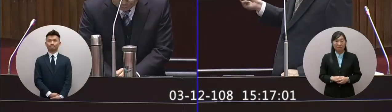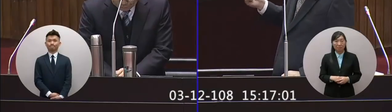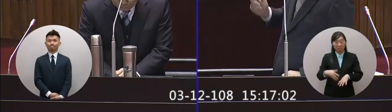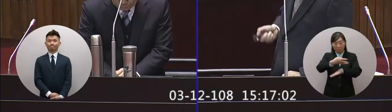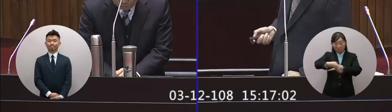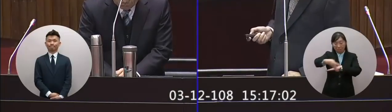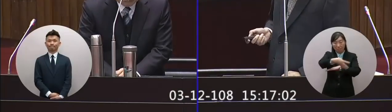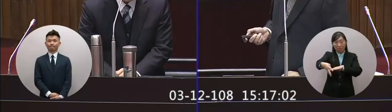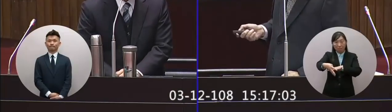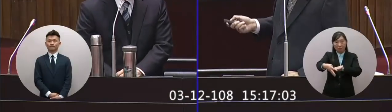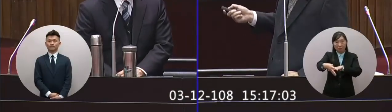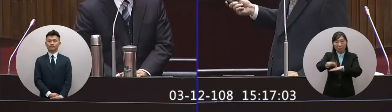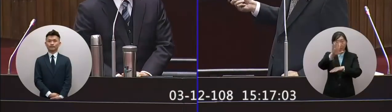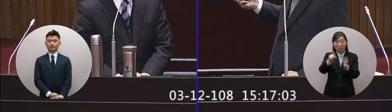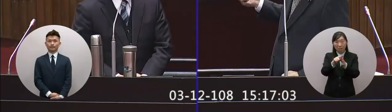斑马线的死角，